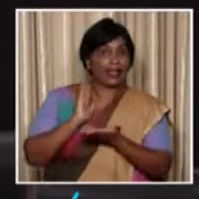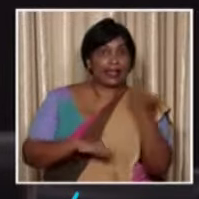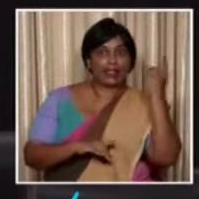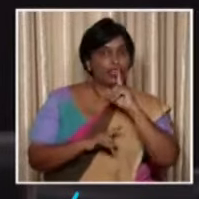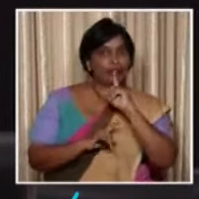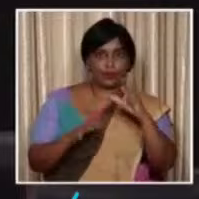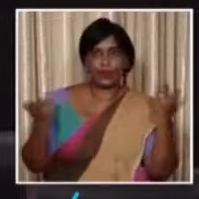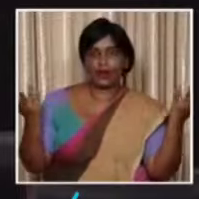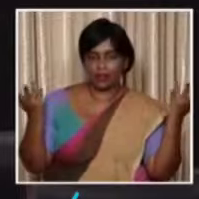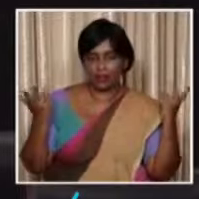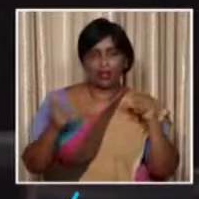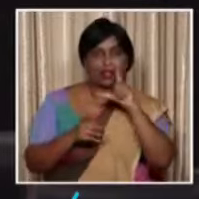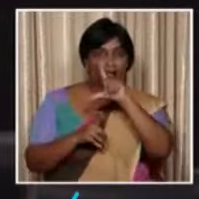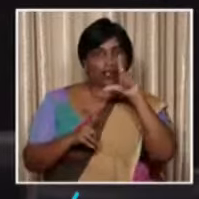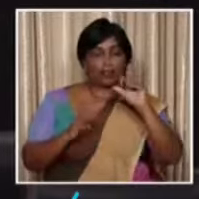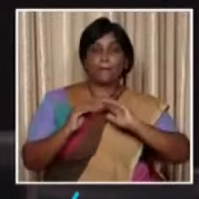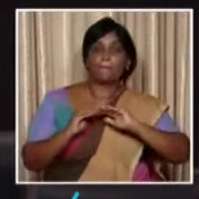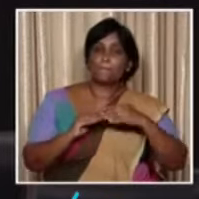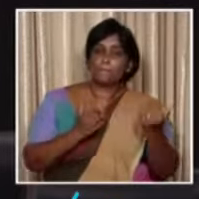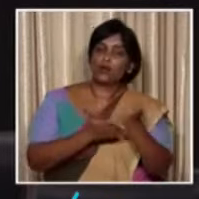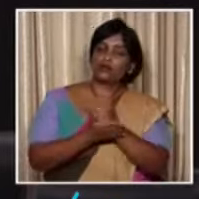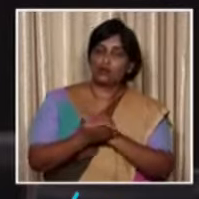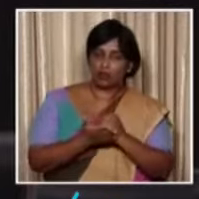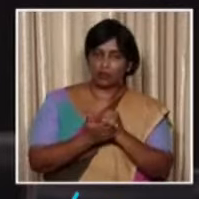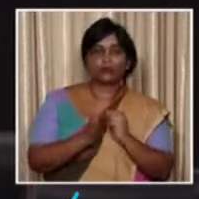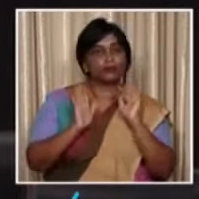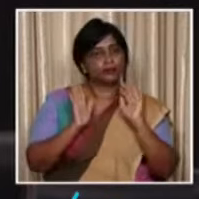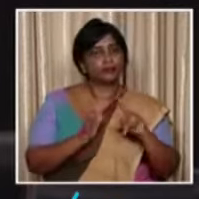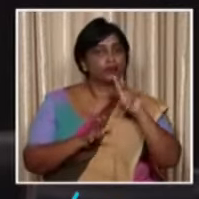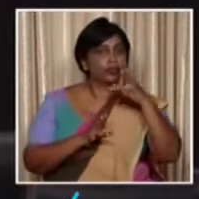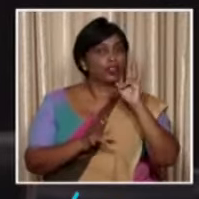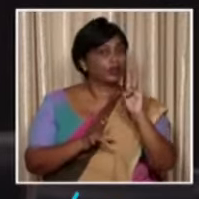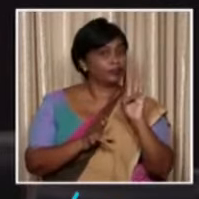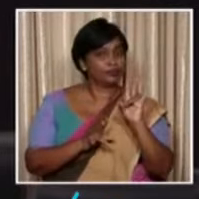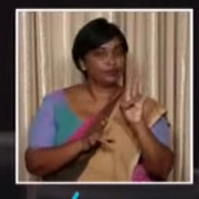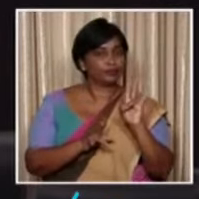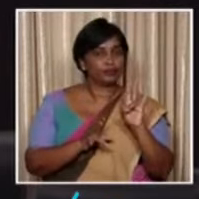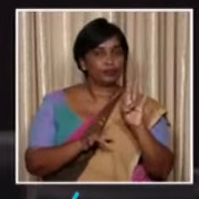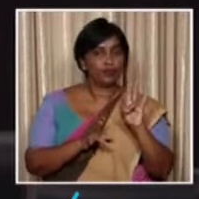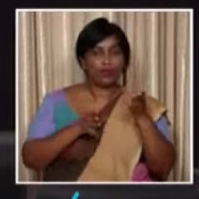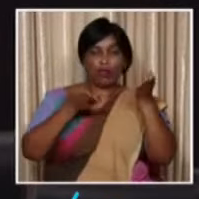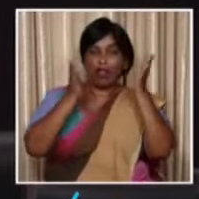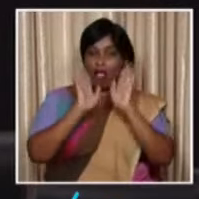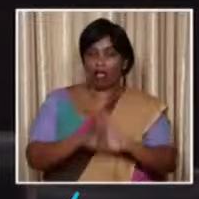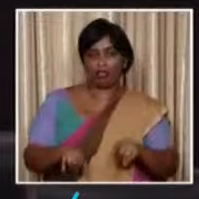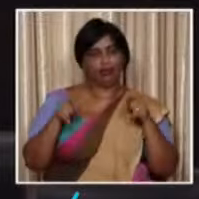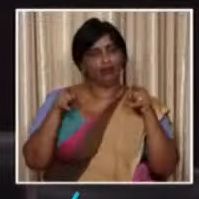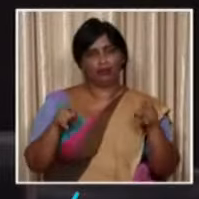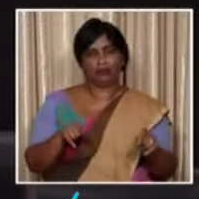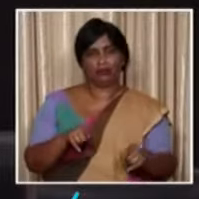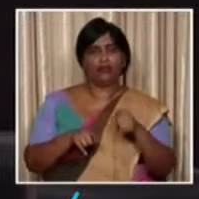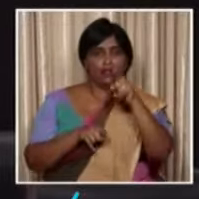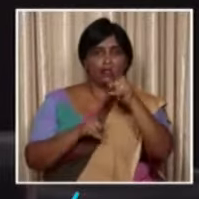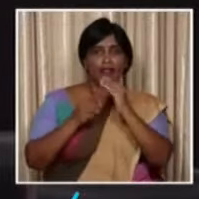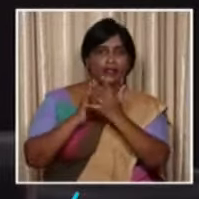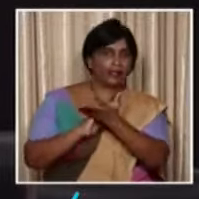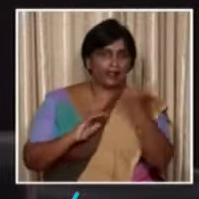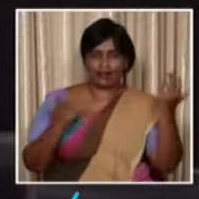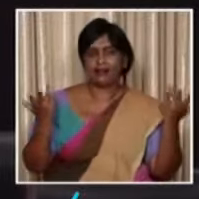කියලා 74 පස්සේ තමයි මේ ඔක්කොම හැබැයි මේ 225 මේ අන්තිමේට ඒකට ලක් වෙන්න ඕනේ නෑ ඔබතුමා ගෙනිච්ච දෙයක්වත්